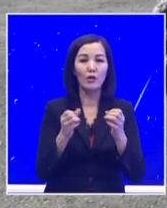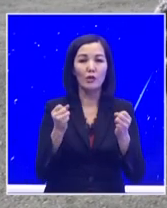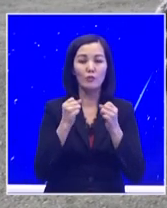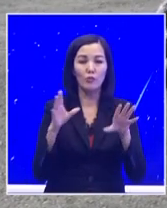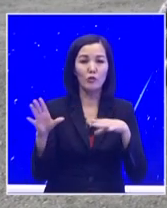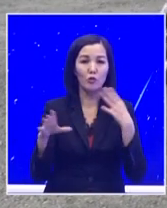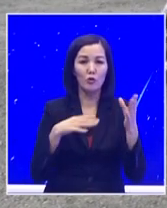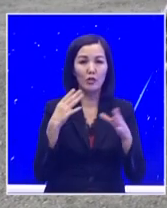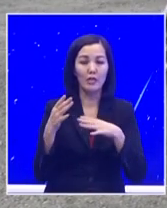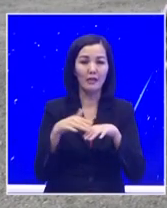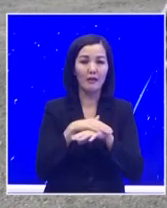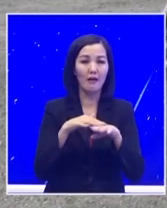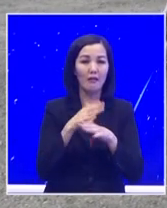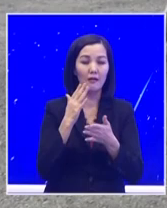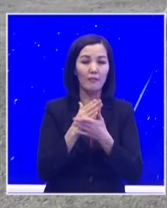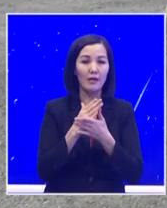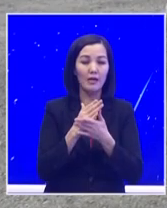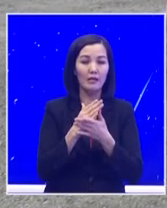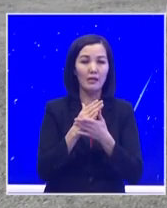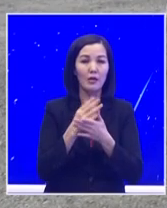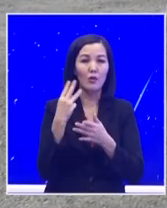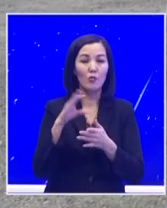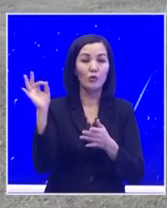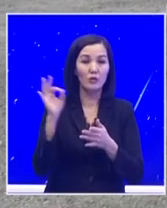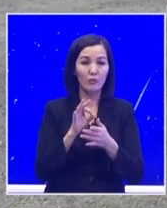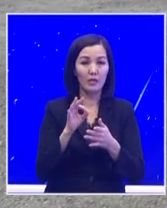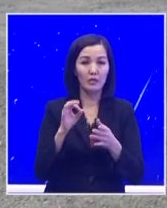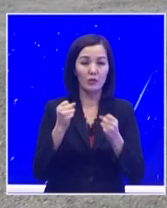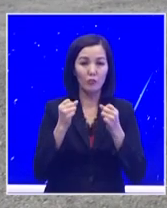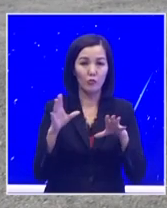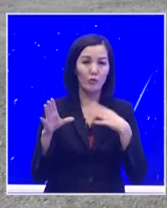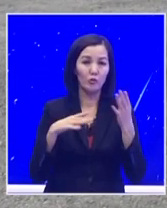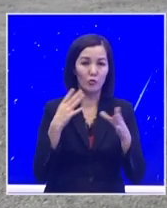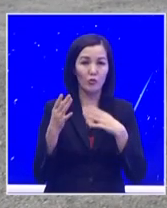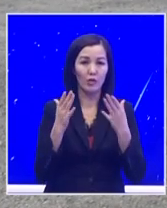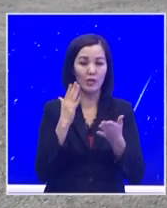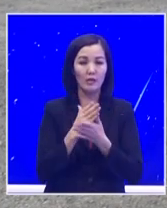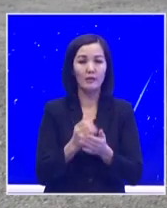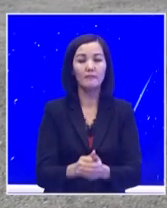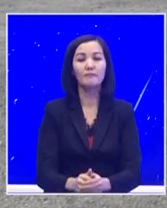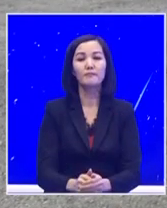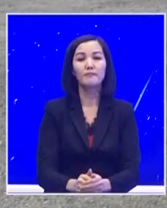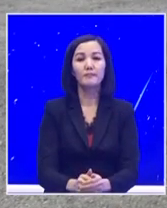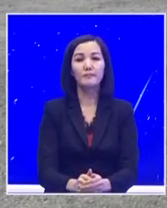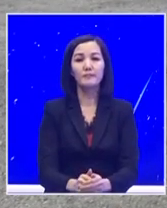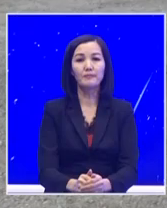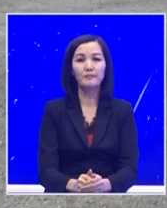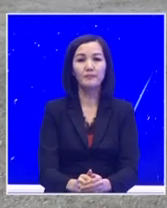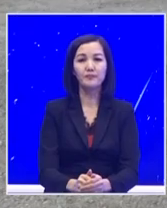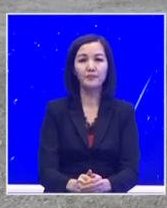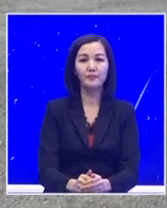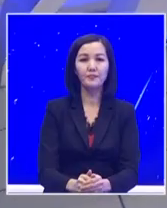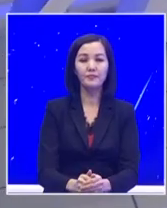спортпен шұғылданатын тұрғын бар. Олар аймақ халқының 30% құрап отыр. Амина Құдайберген, Ерболат Антелов, Жетісу арнасы.